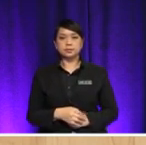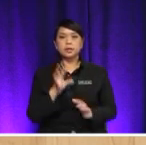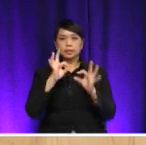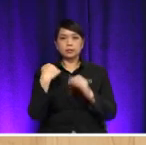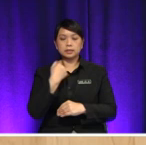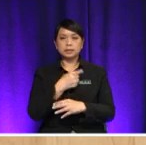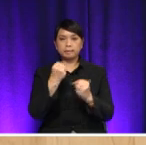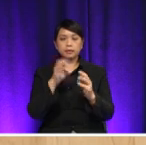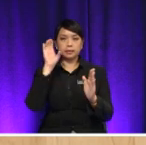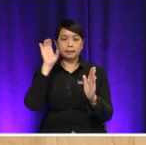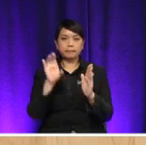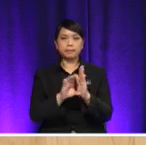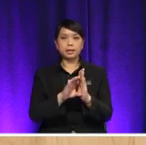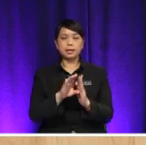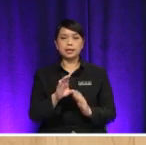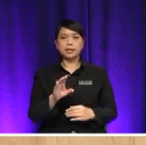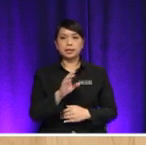proses naik atau turun nih boleh tak kita gunakan